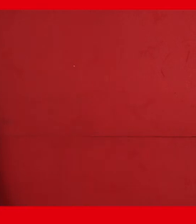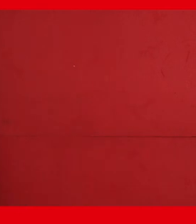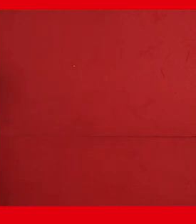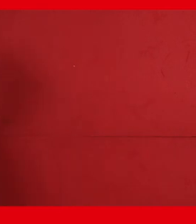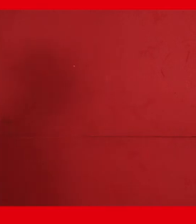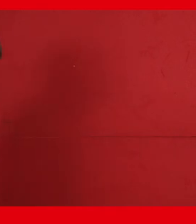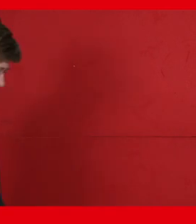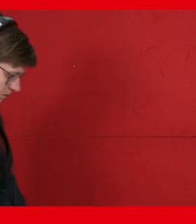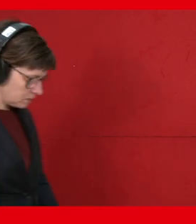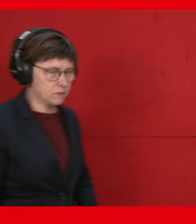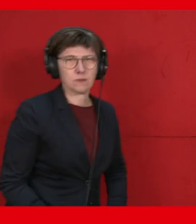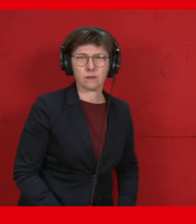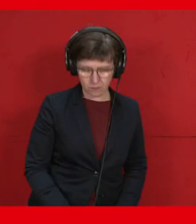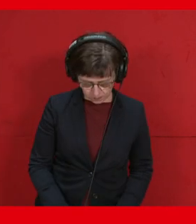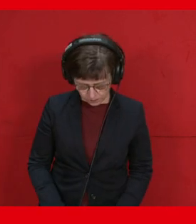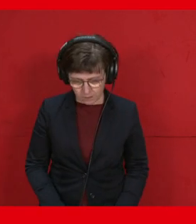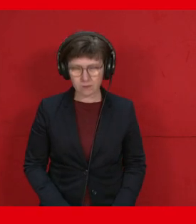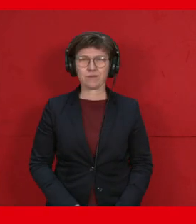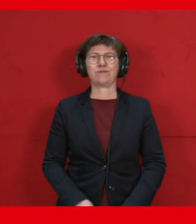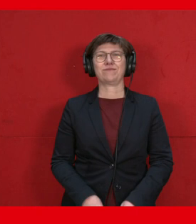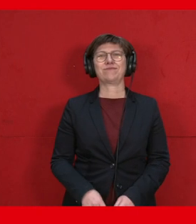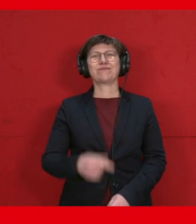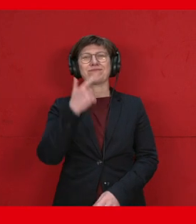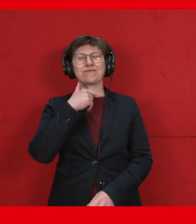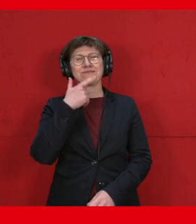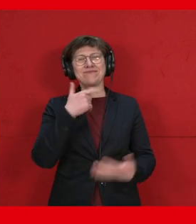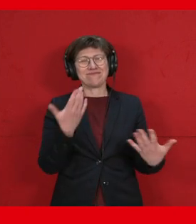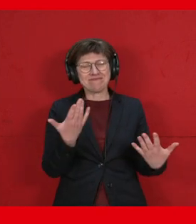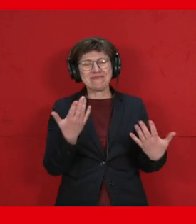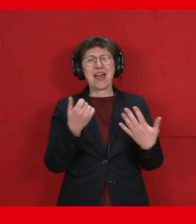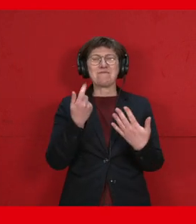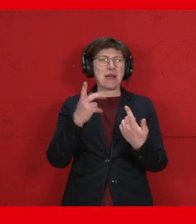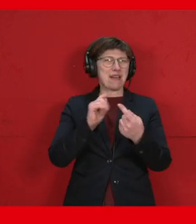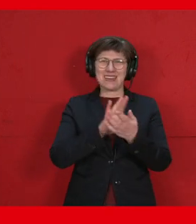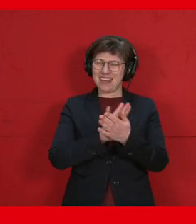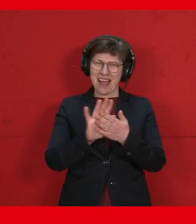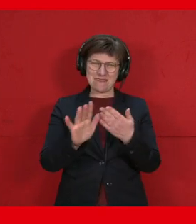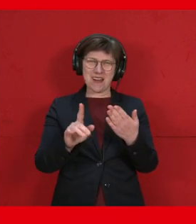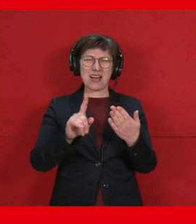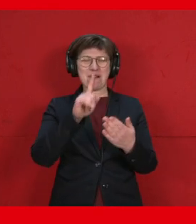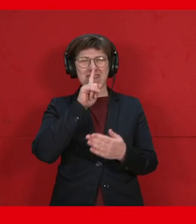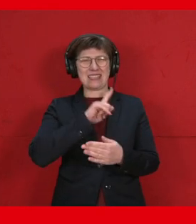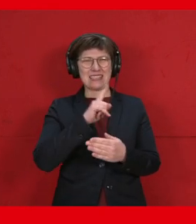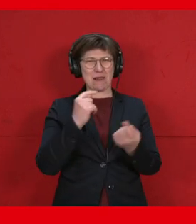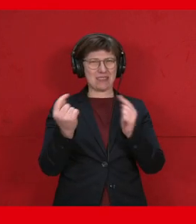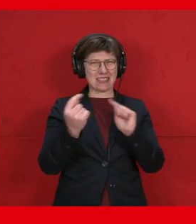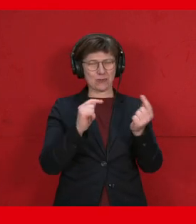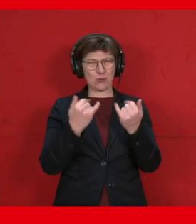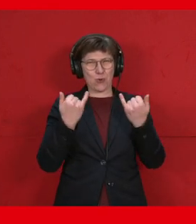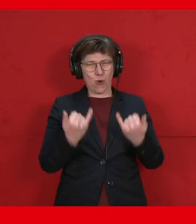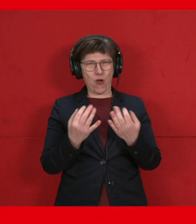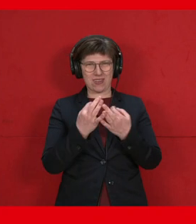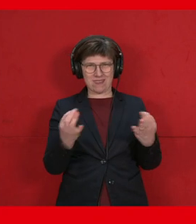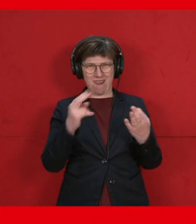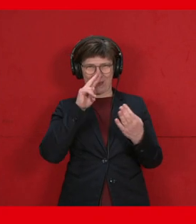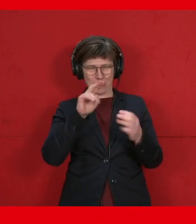Ja, man kann manchmal glauben, es ist eigentlich ganz einfach, aber wenn ich mir gerade die Debatten des heutigen Tages anschaue und